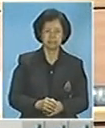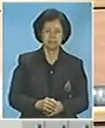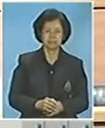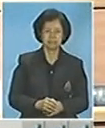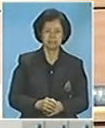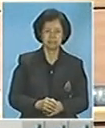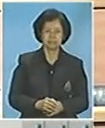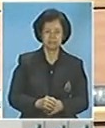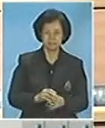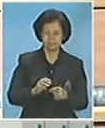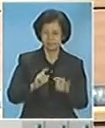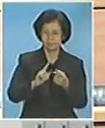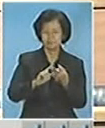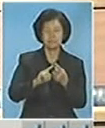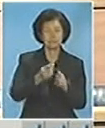เพื่อนสมาชิก